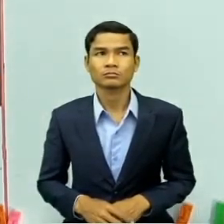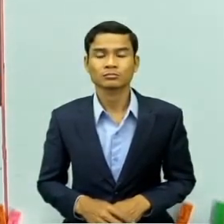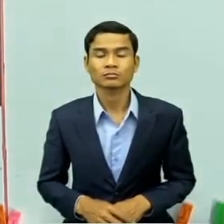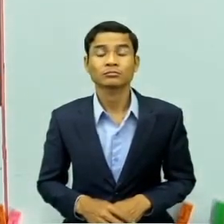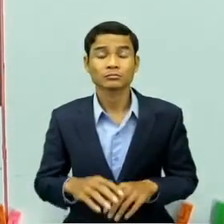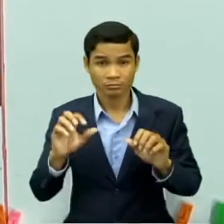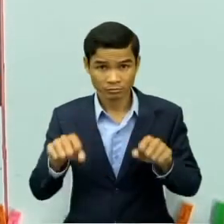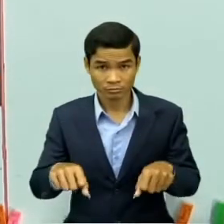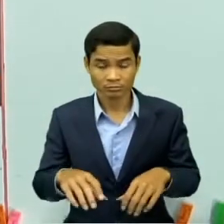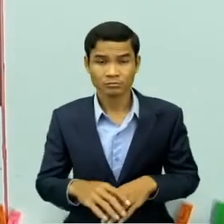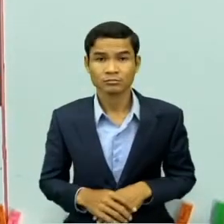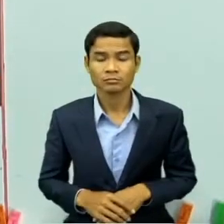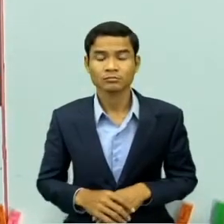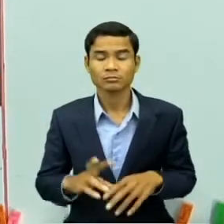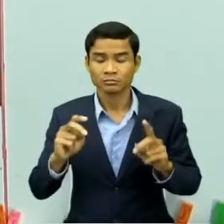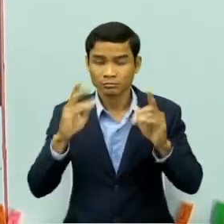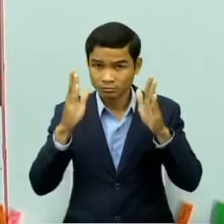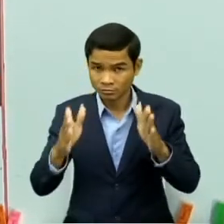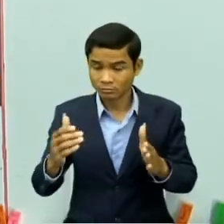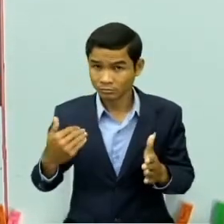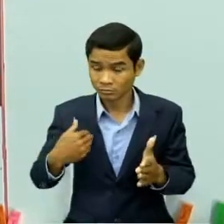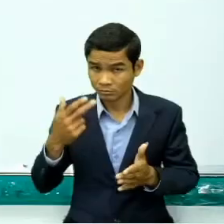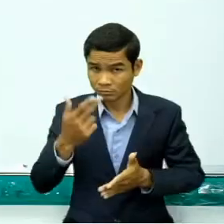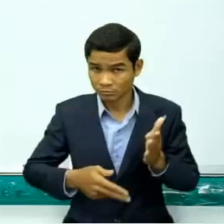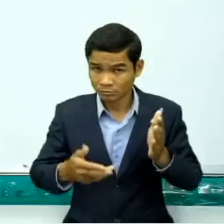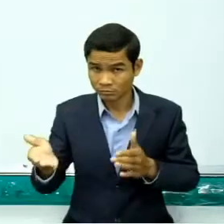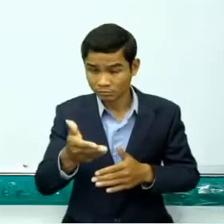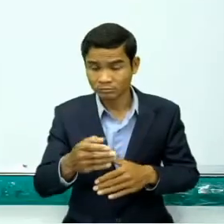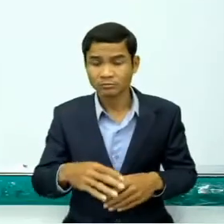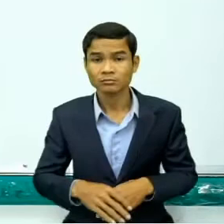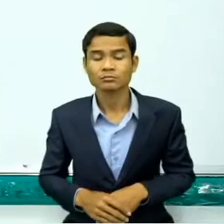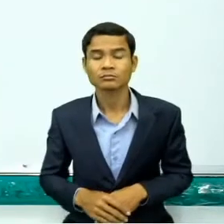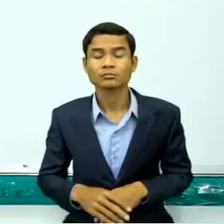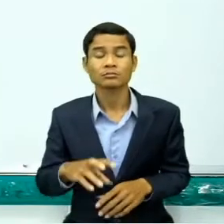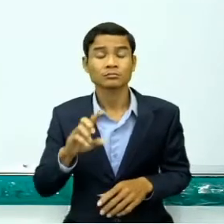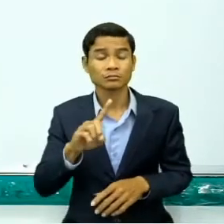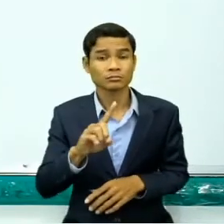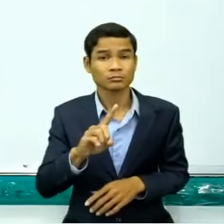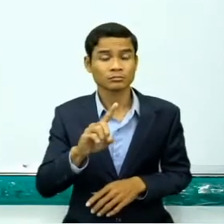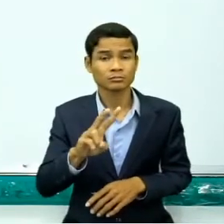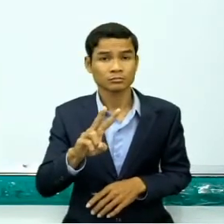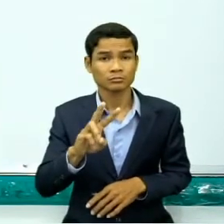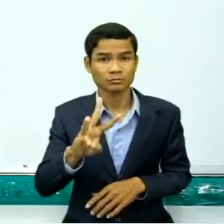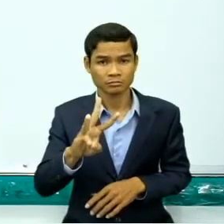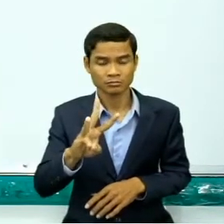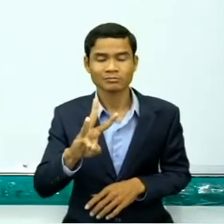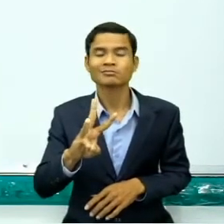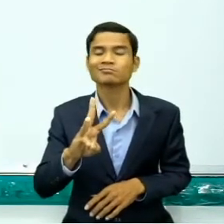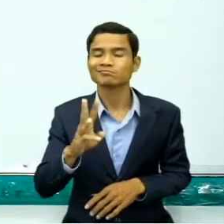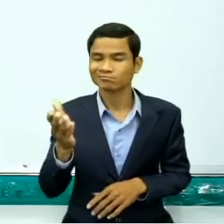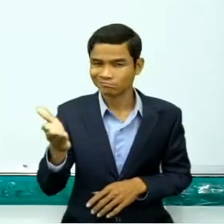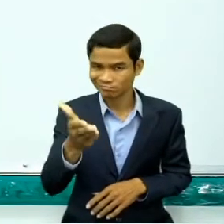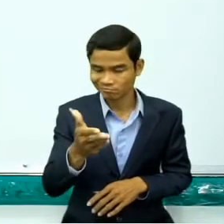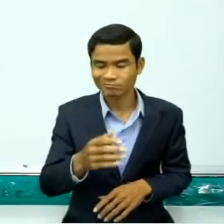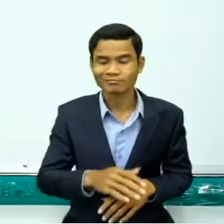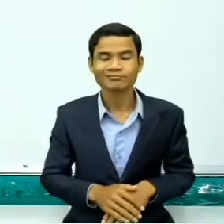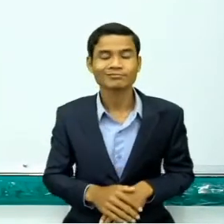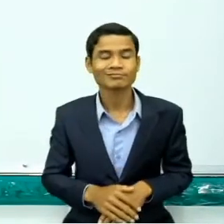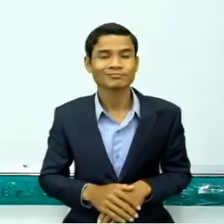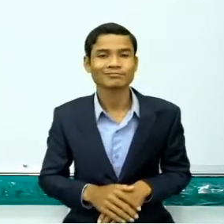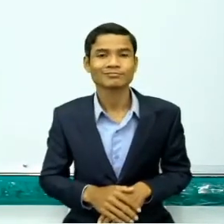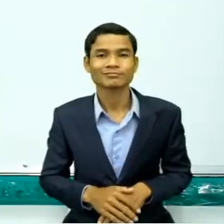chà nè cửu mê nà vầy nó chà muối bí bầy dê cư nè